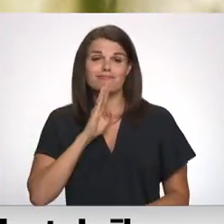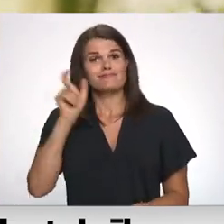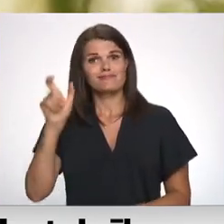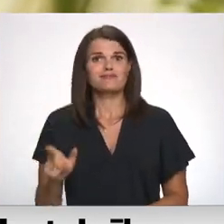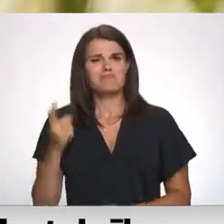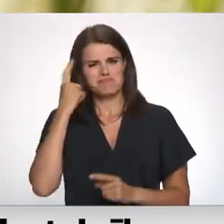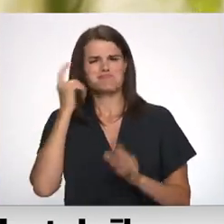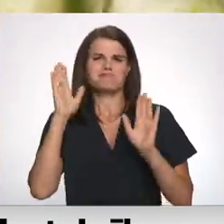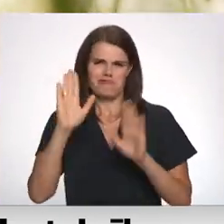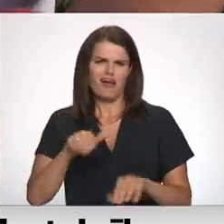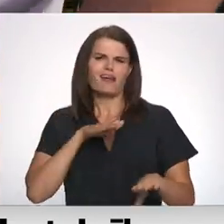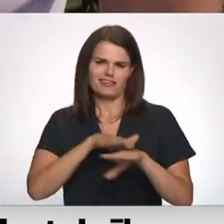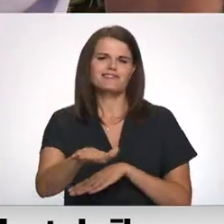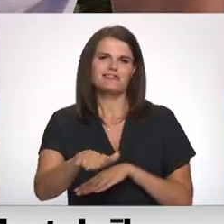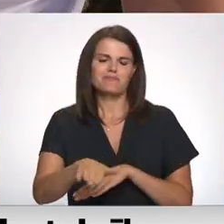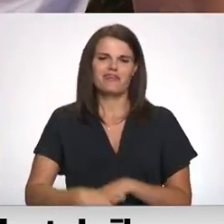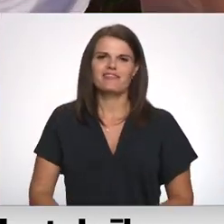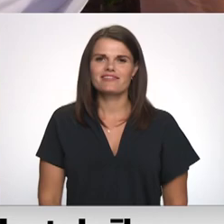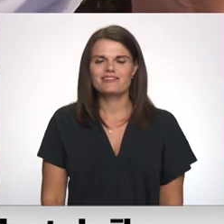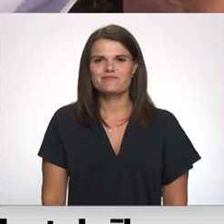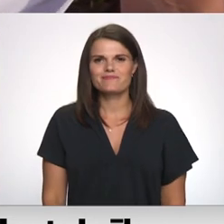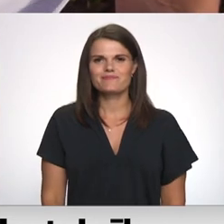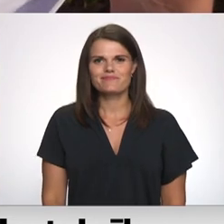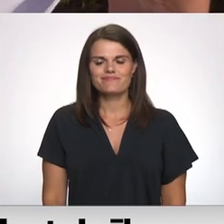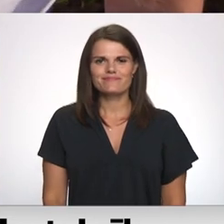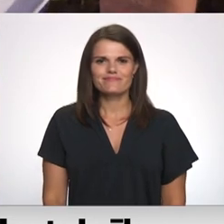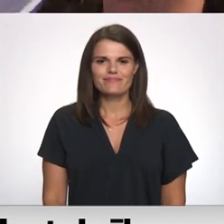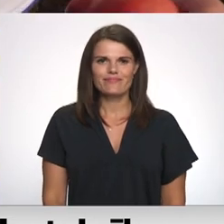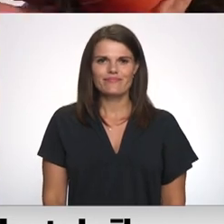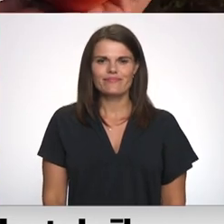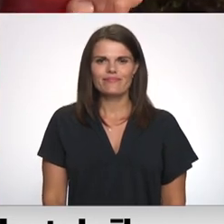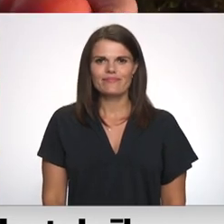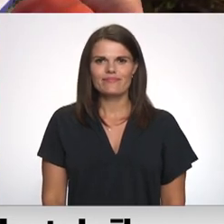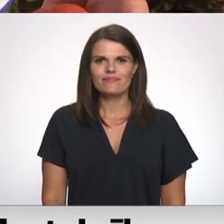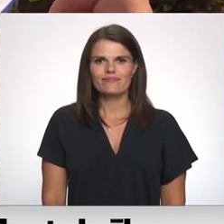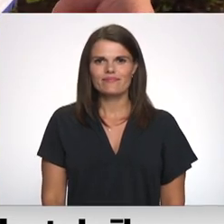nešķiet nesasniedzams mērķis. Dīnija Jemeļjānova, Māris Justs, Latvijas televīzija.